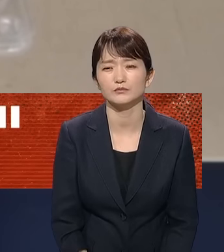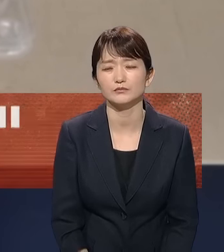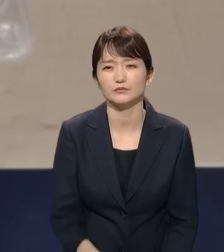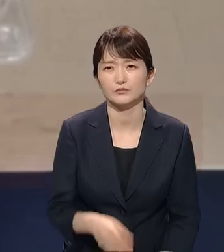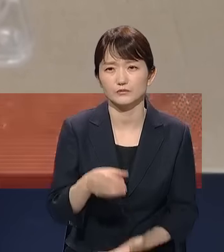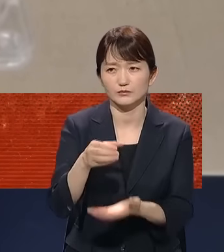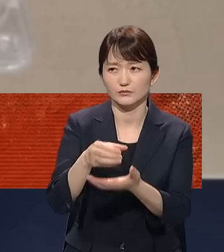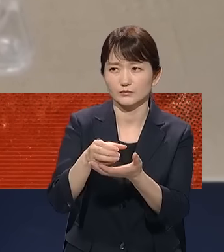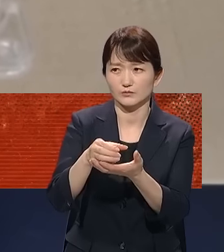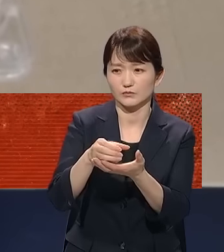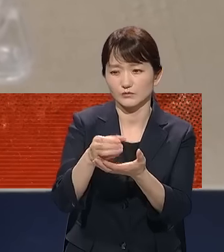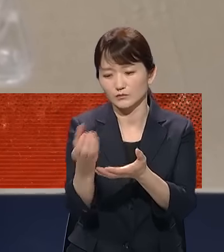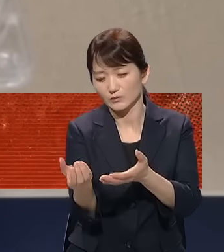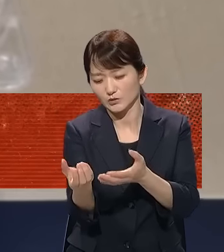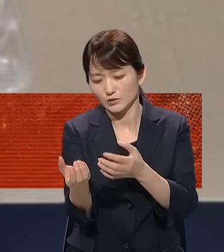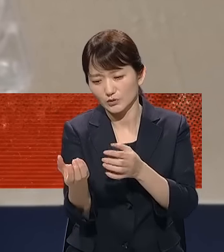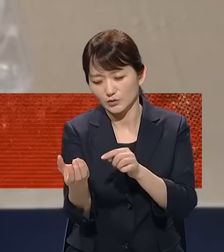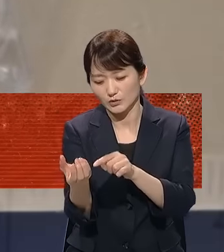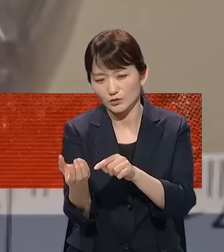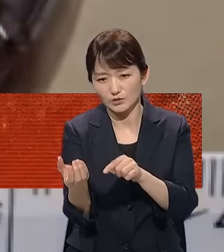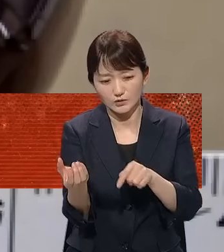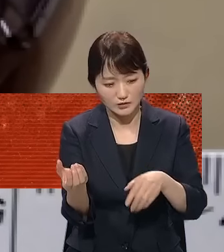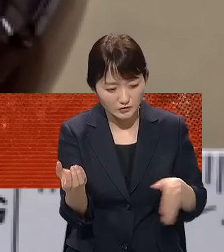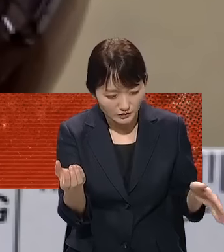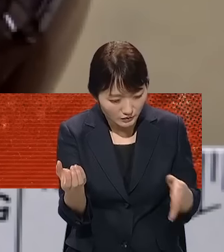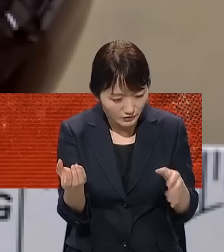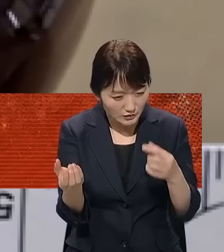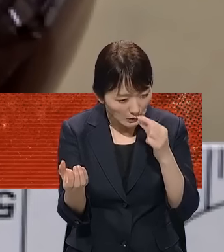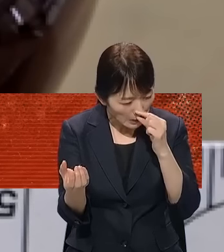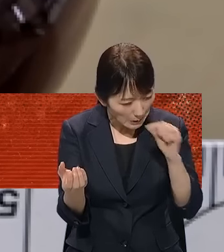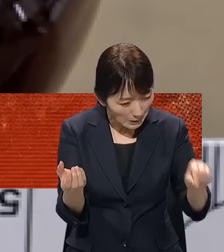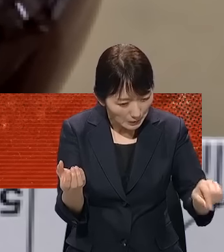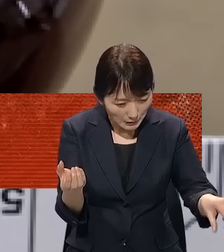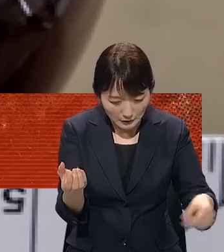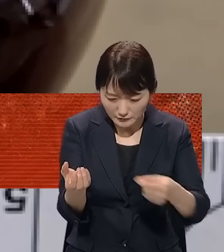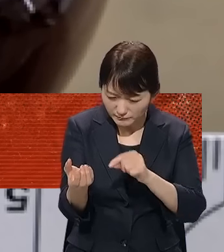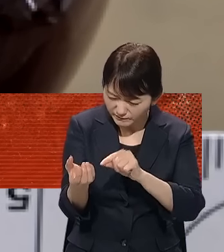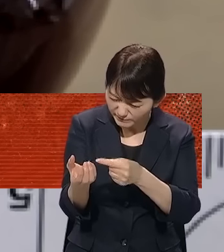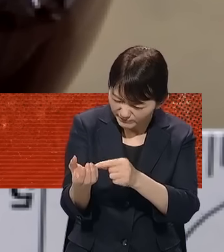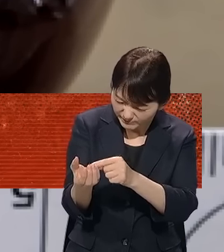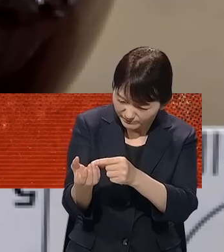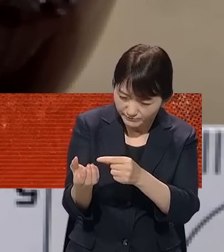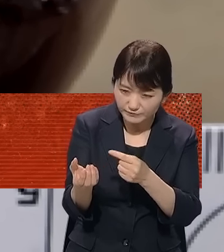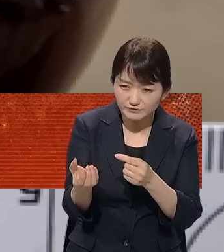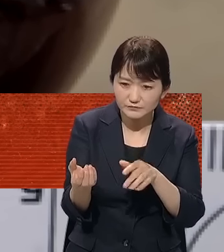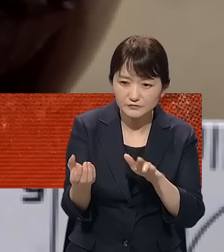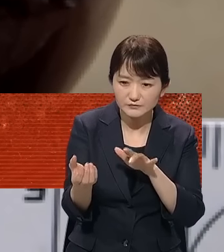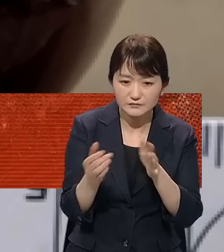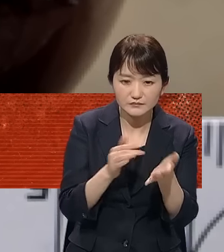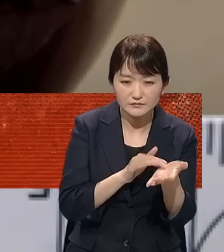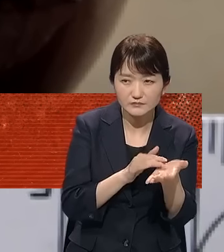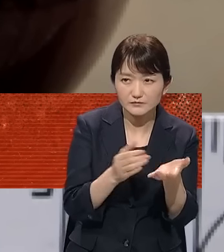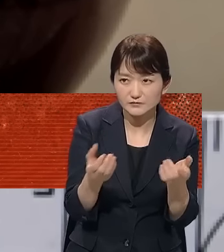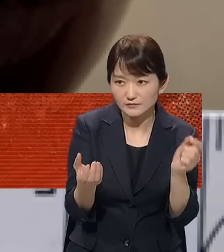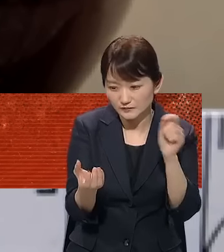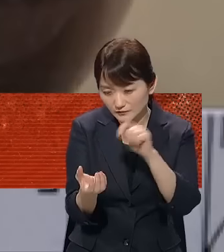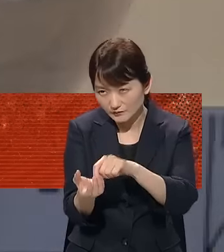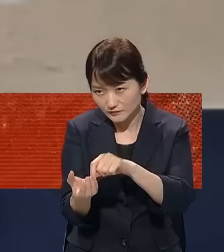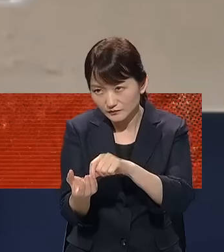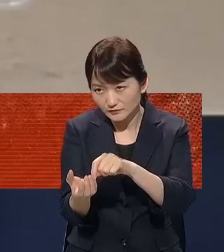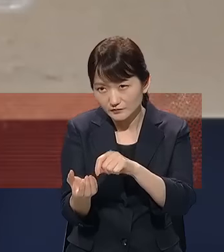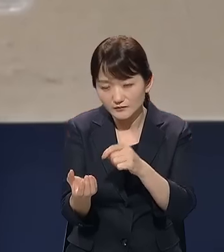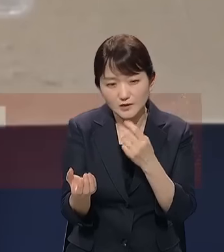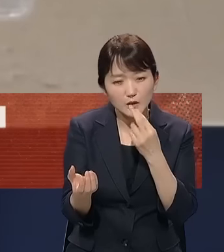구멍을 그 길에서 주은 못을 달궈 가지고 구멍을 뚫은 다음에 그다음에 뭐이 농약 같은 걸 넣은 다음에 플라스틱 빨대를 녹여서 그걸